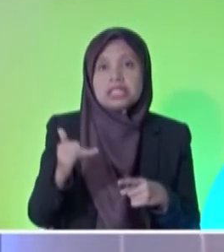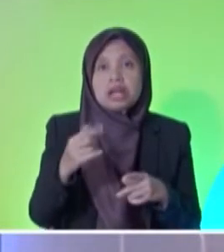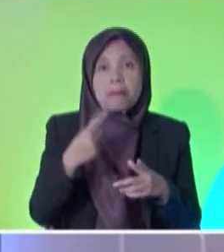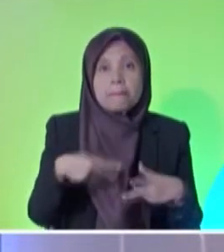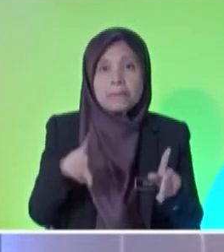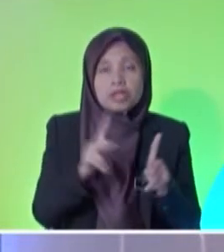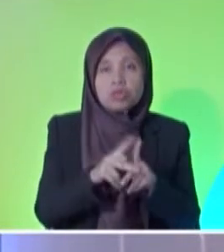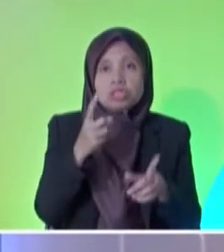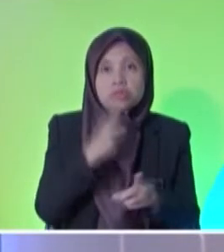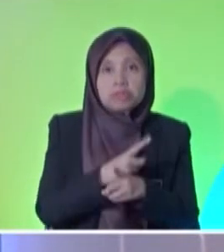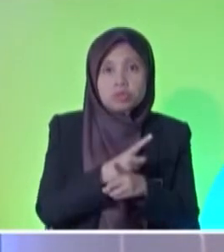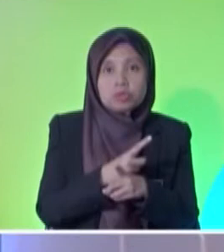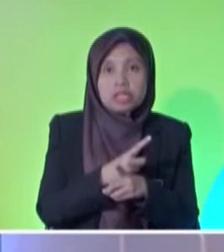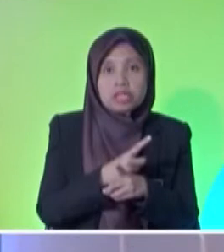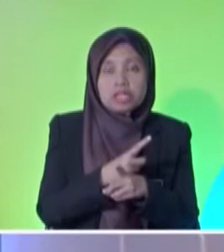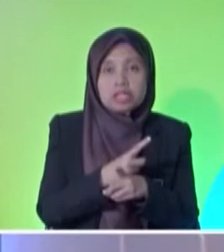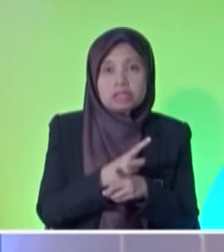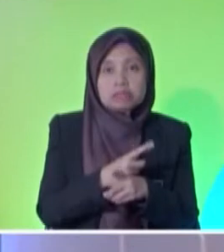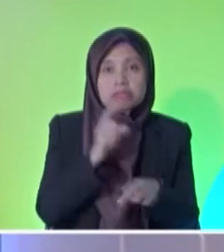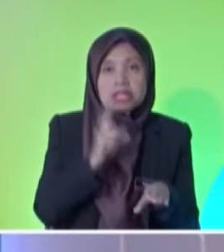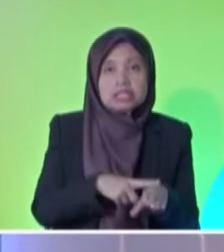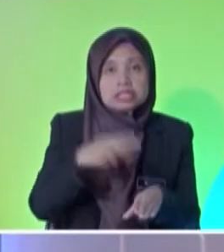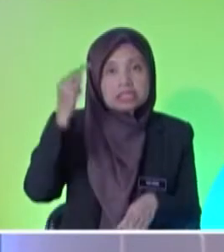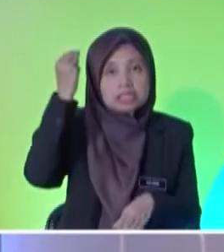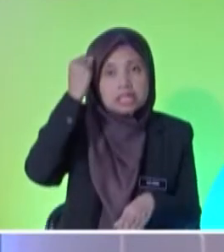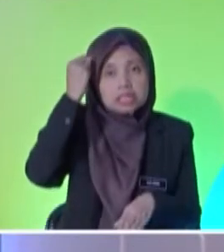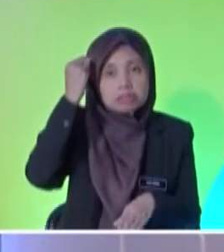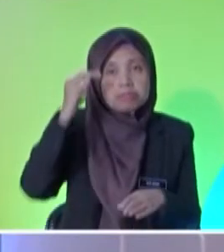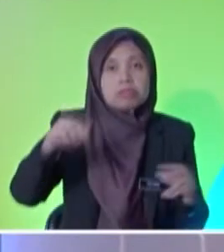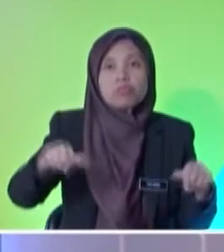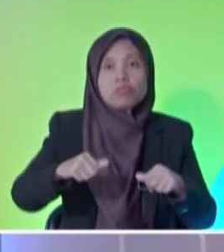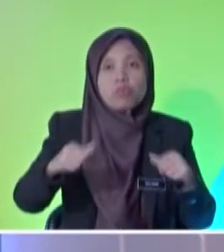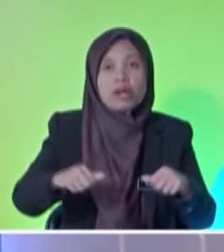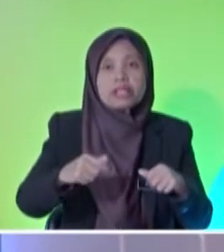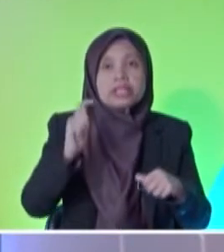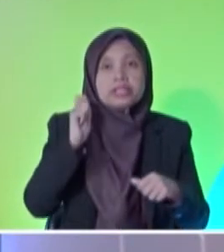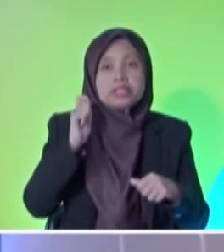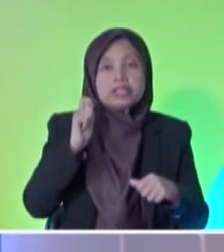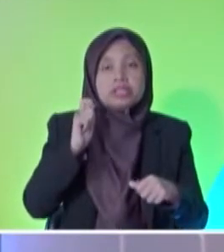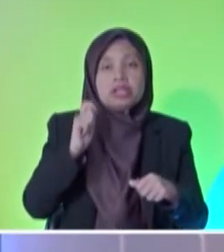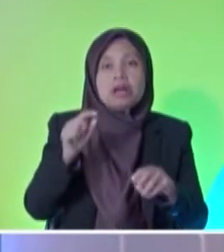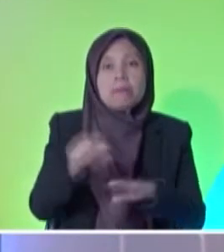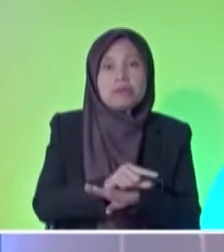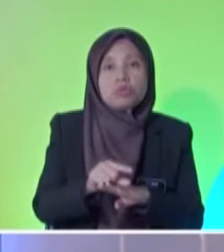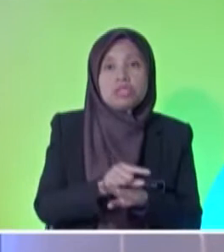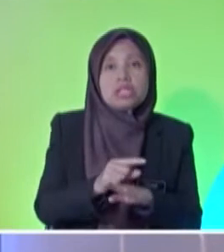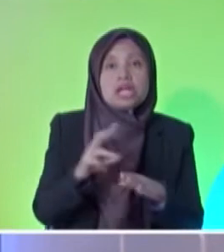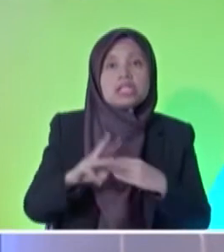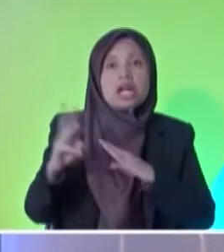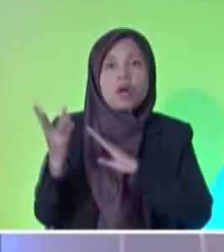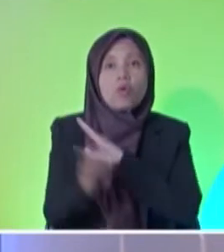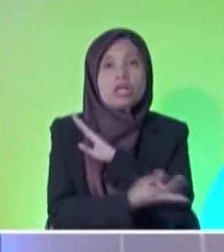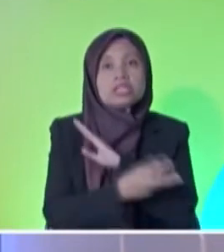betulkan ketika Ana jenis burung Amali tayamum tadi ialah menggunakan kawasan yang sama